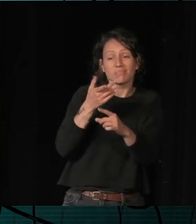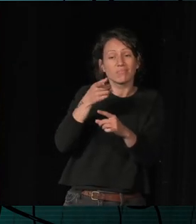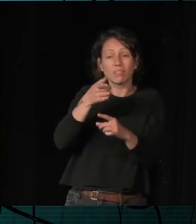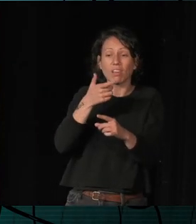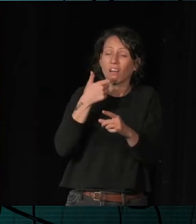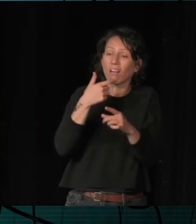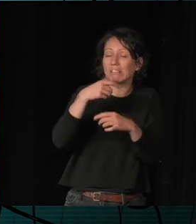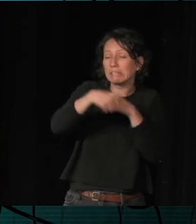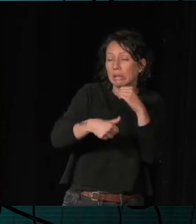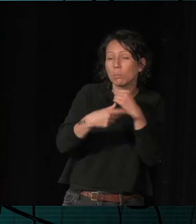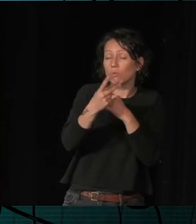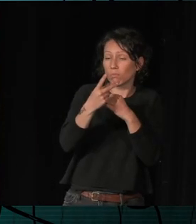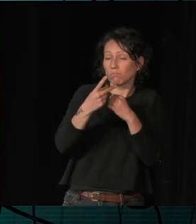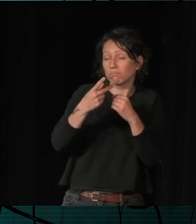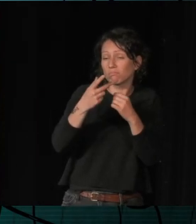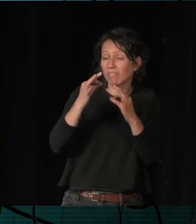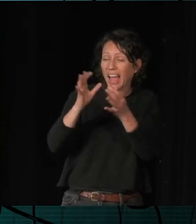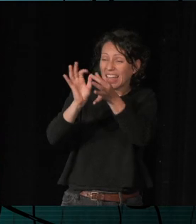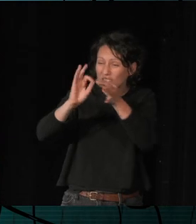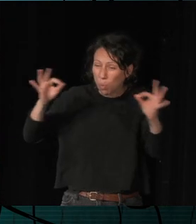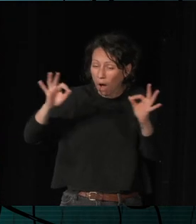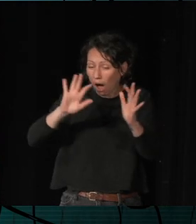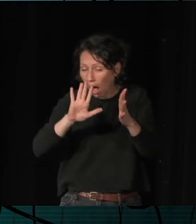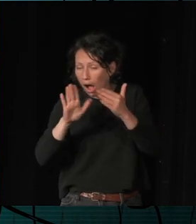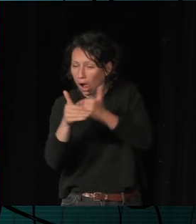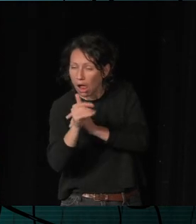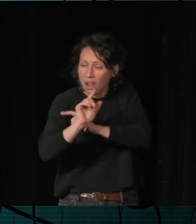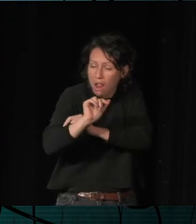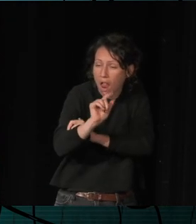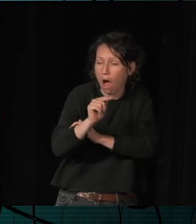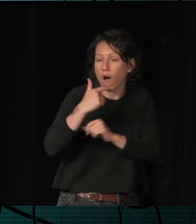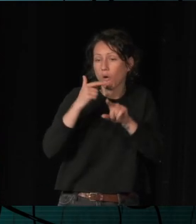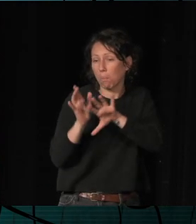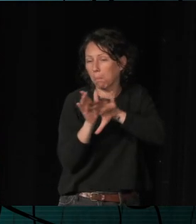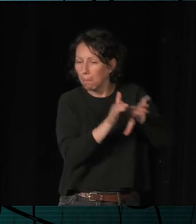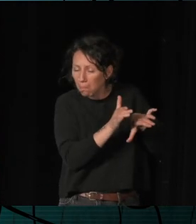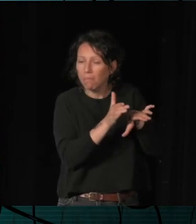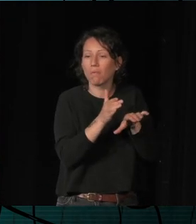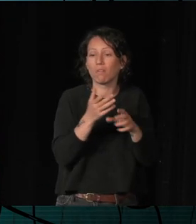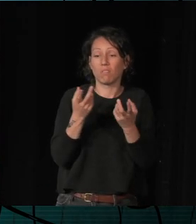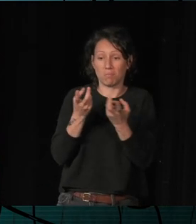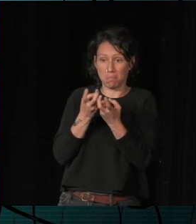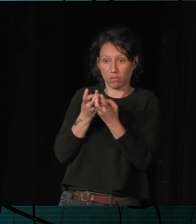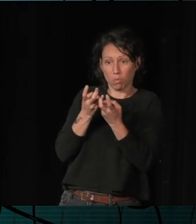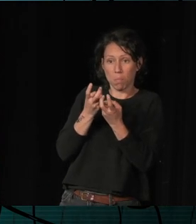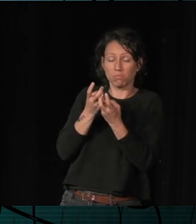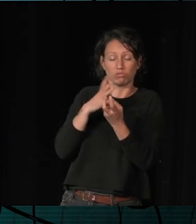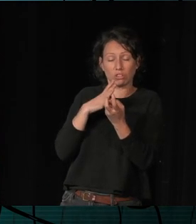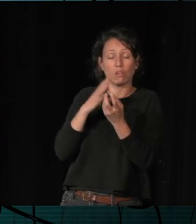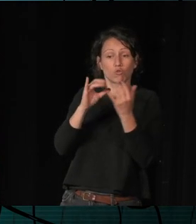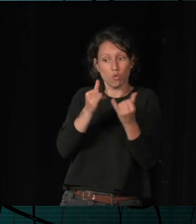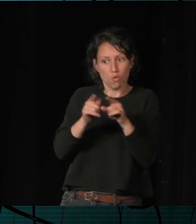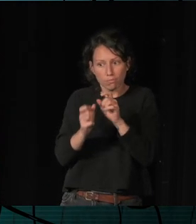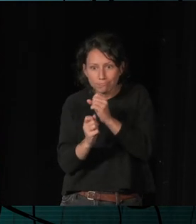aux histoires. Je pense notamment au roguelike, on a cité Returnal dans la première table ronde, on pourrait parler d'Hades dans un registre plus indé, ou